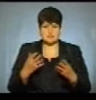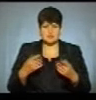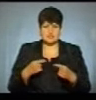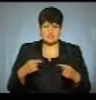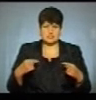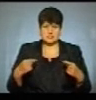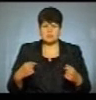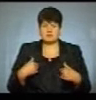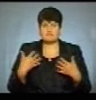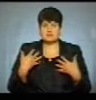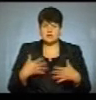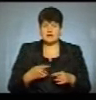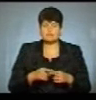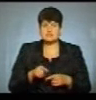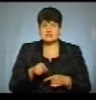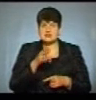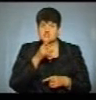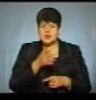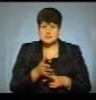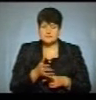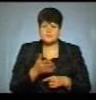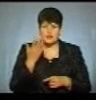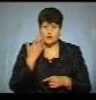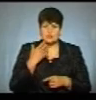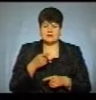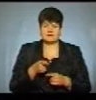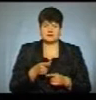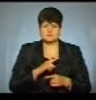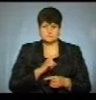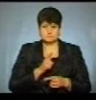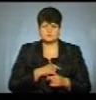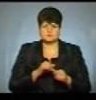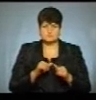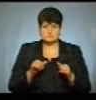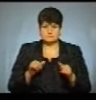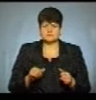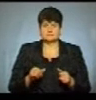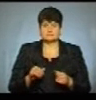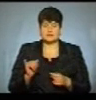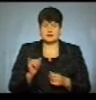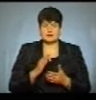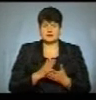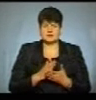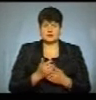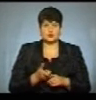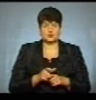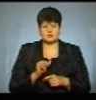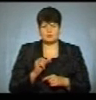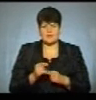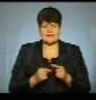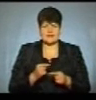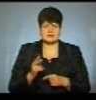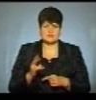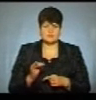Тому от ми втрачаємо оцей час, коли збудник агресивний і є, скажімо, дуже погані